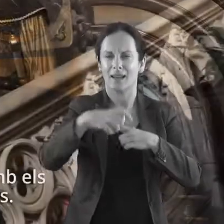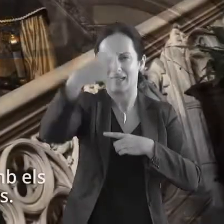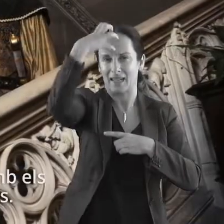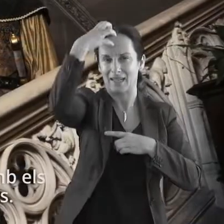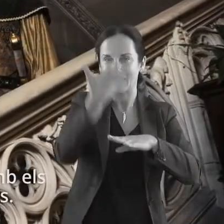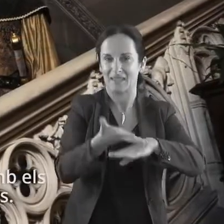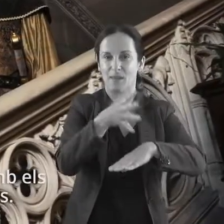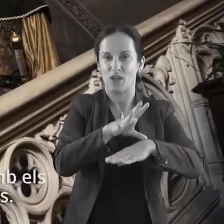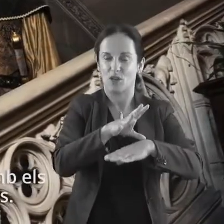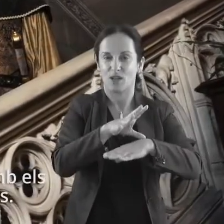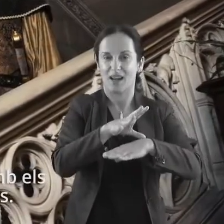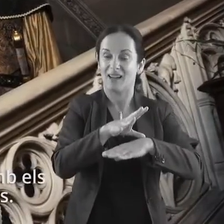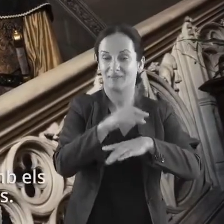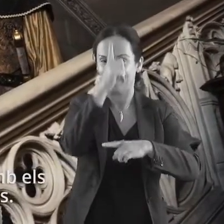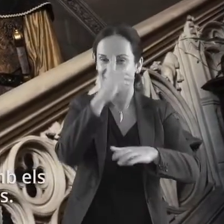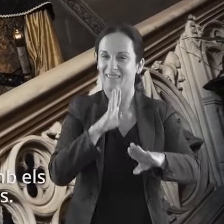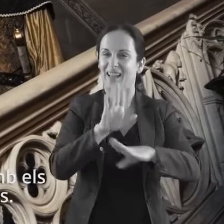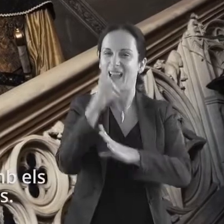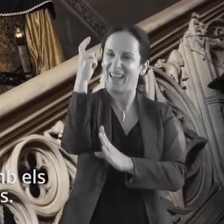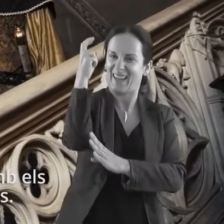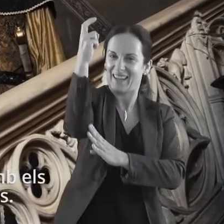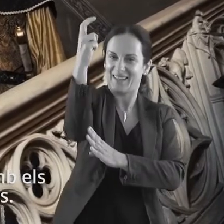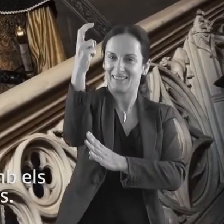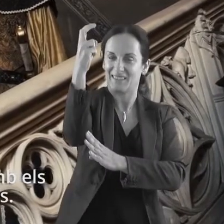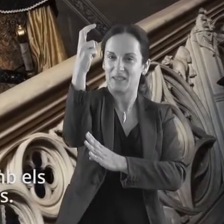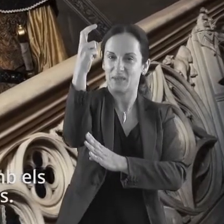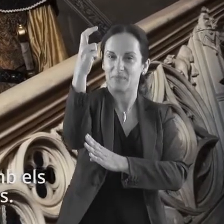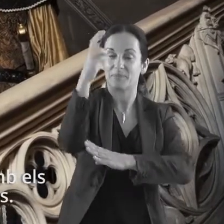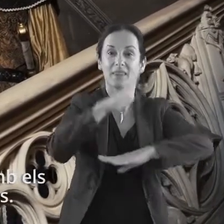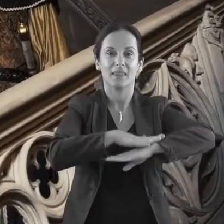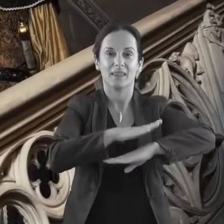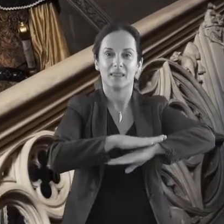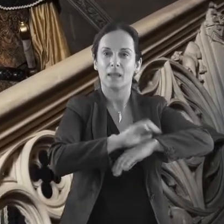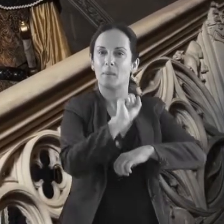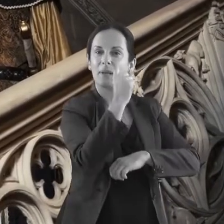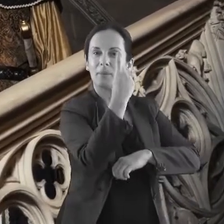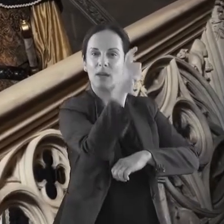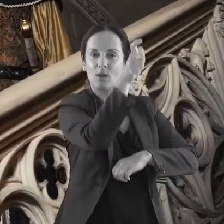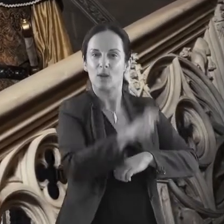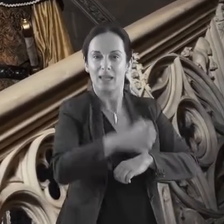Una vegada passada la vidriera, ens topam amb els reis del Regne de Mallorca en forma de gegants.